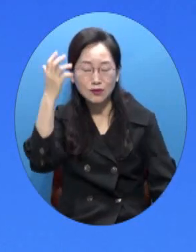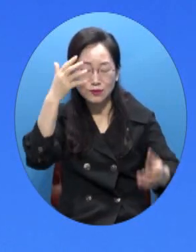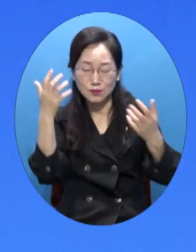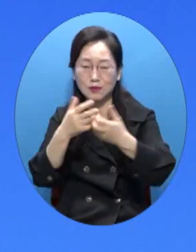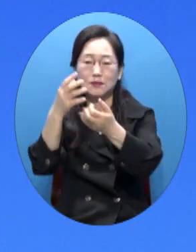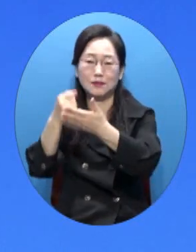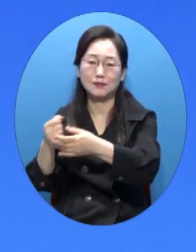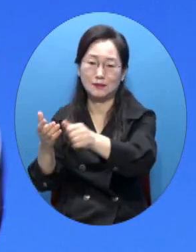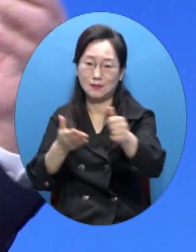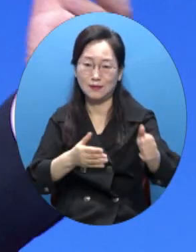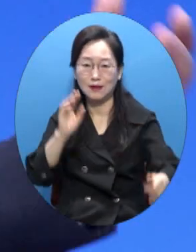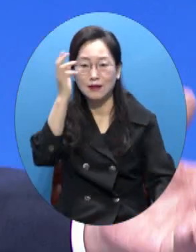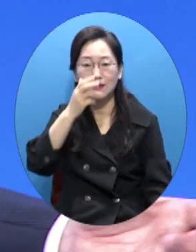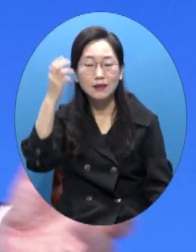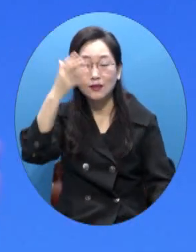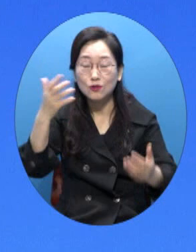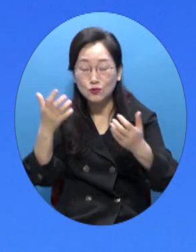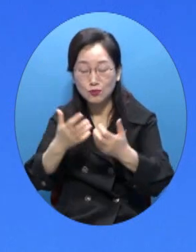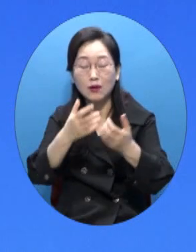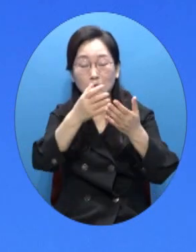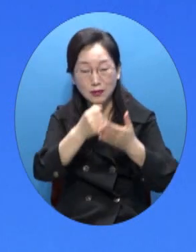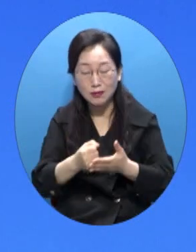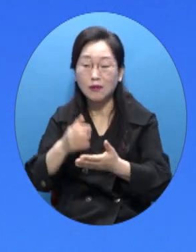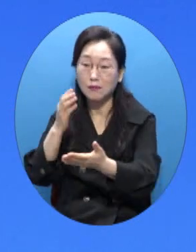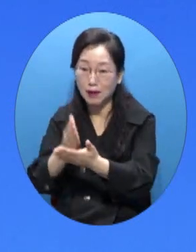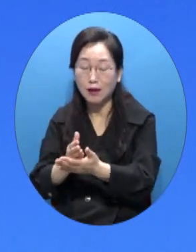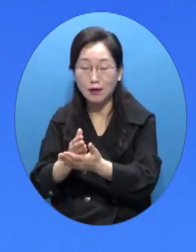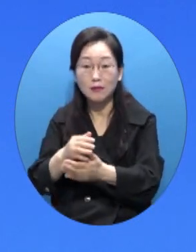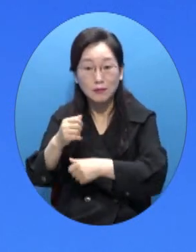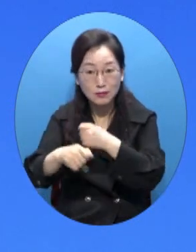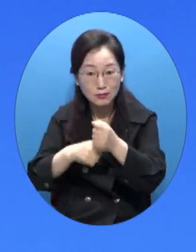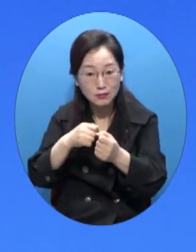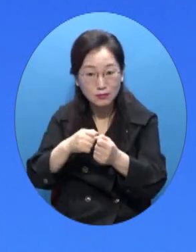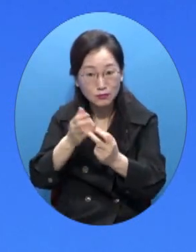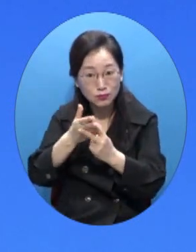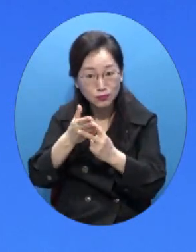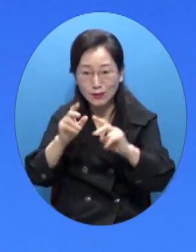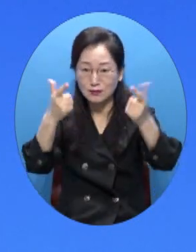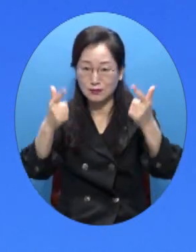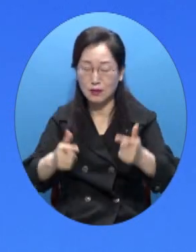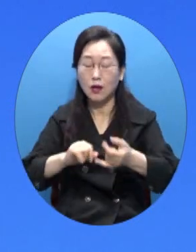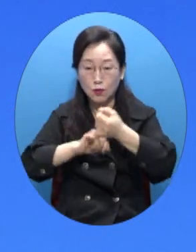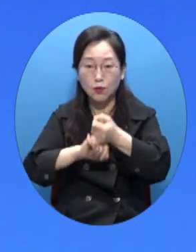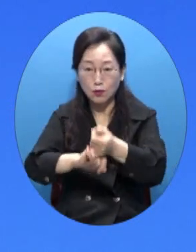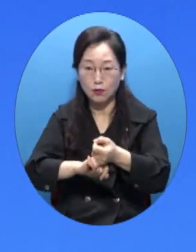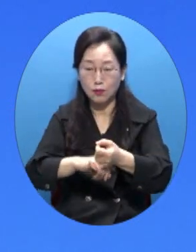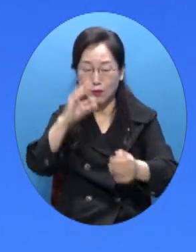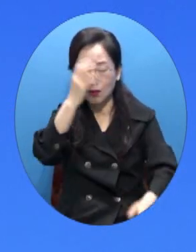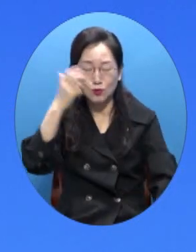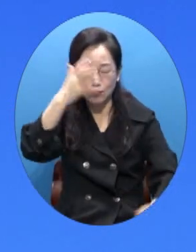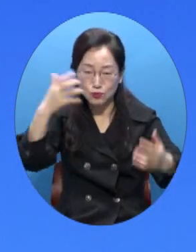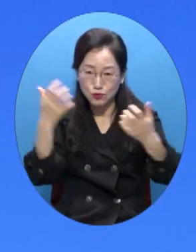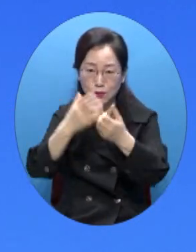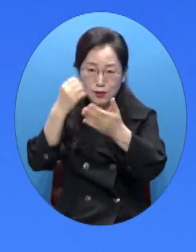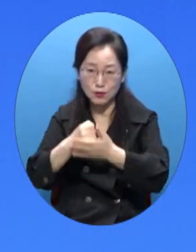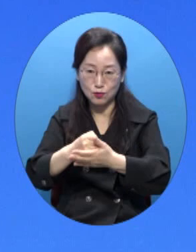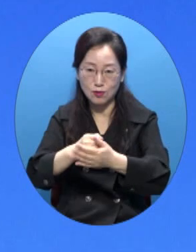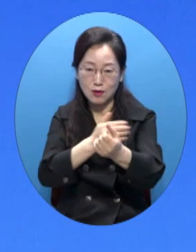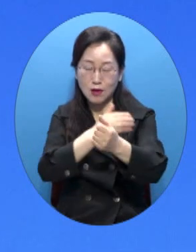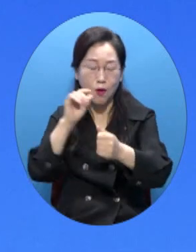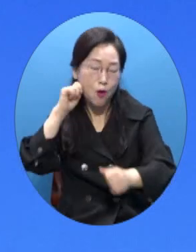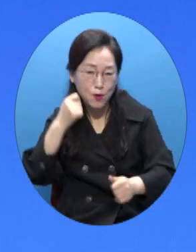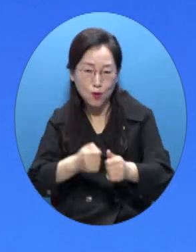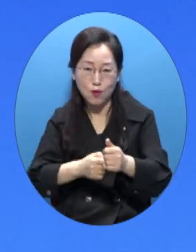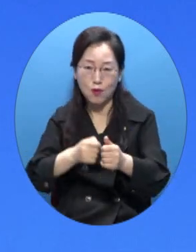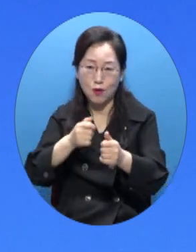됩니다. 성령의 충만을 받아도 되고 안 받아도 되는 것이 아니라 반드시 성령의 충만을 받아서 성령의 능력으로 모든 어려움을 이기고 승리하는 삶을 살아가는